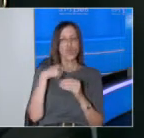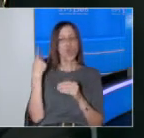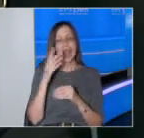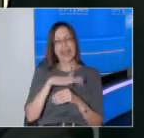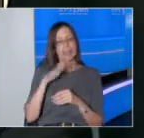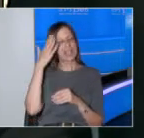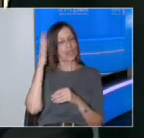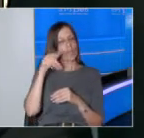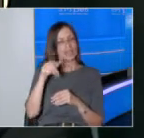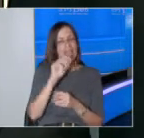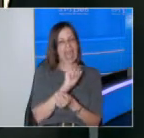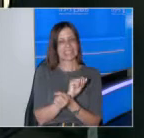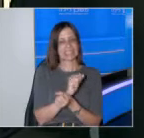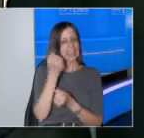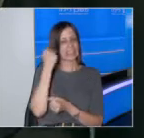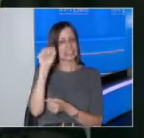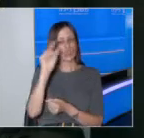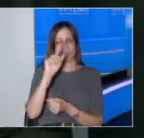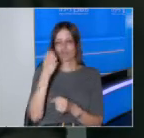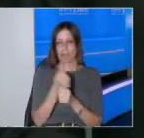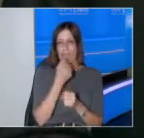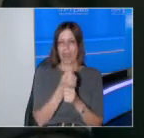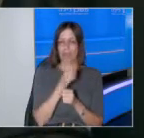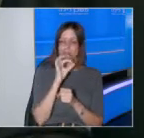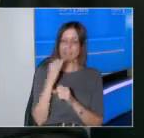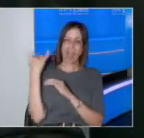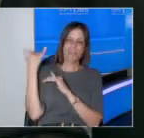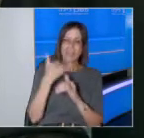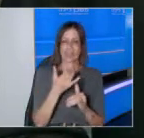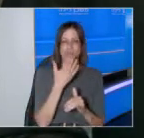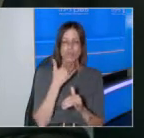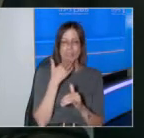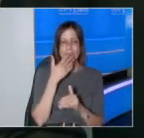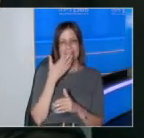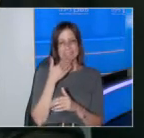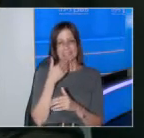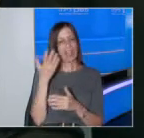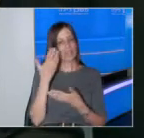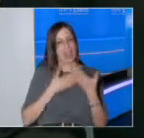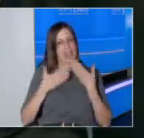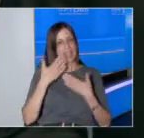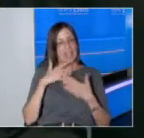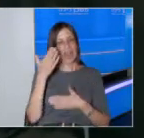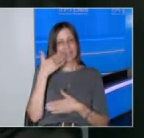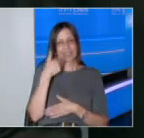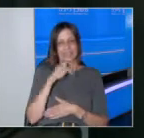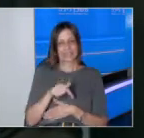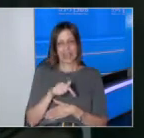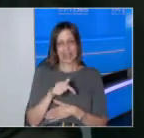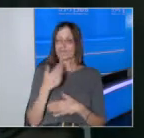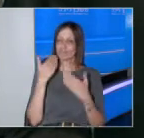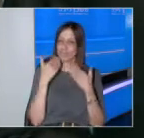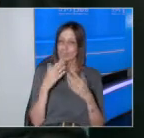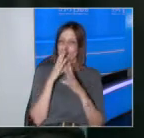אותה כאסירת ציון, כמי שפעלה למען הבאת יהודים לישראל ולעלייה למדינת ישראל. תודה